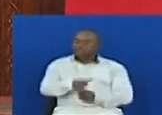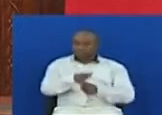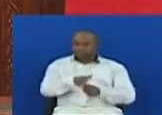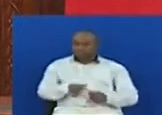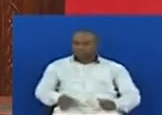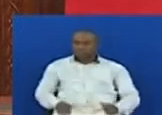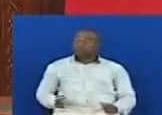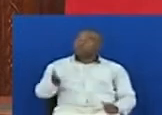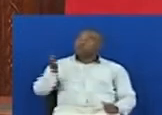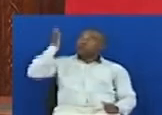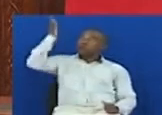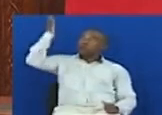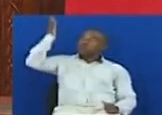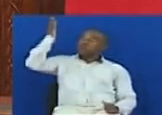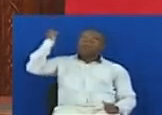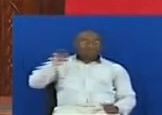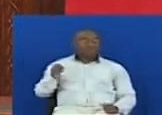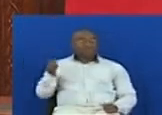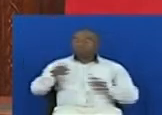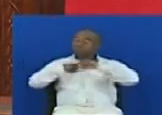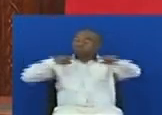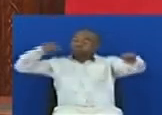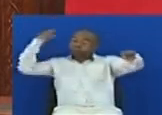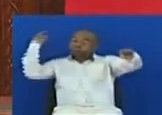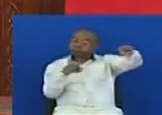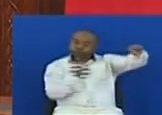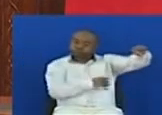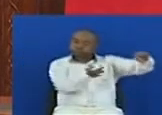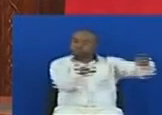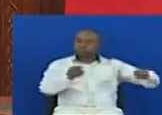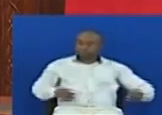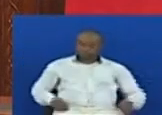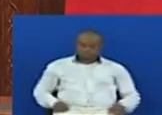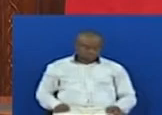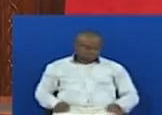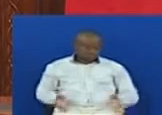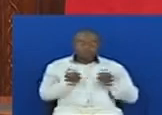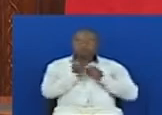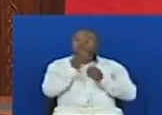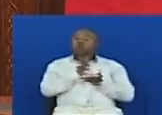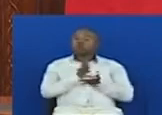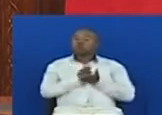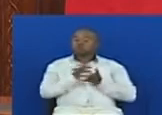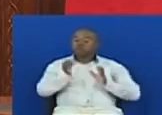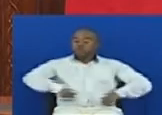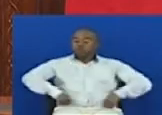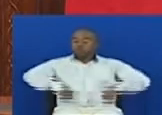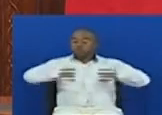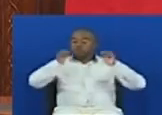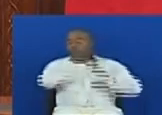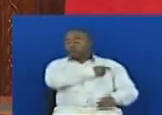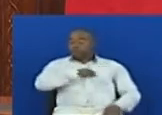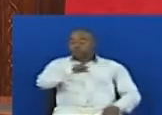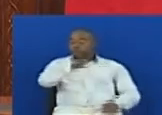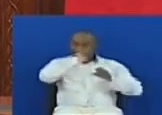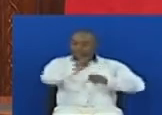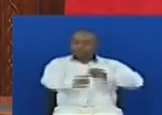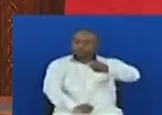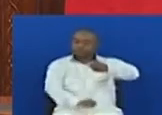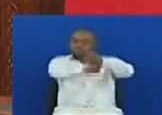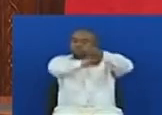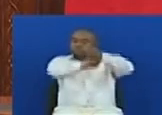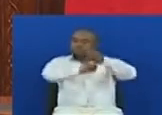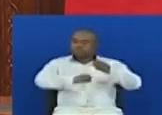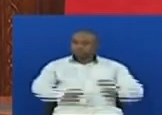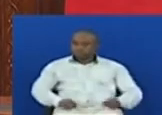Mungu atawashinda kwa vile tuko pamoja naye kusakikisha utawala wake huu, tumuunge mkono. Nilizungumza